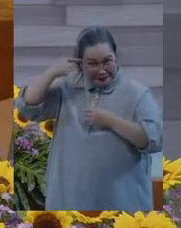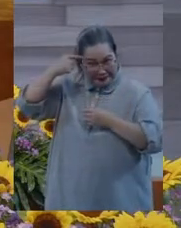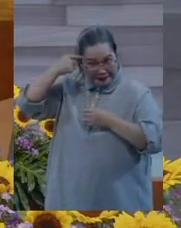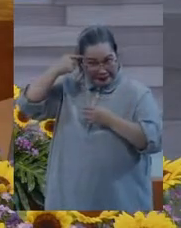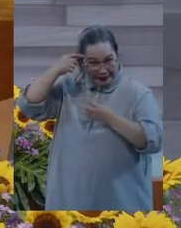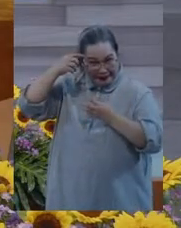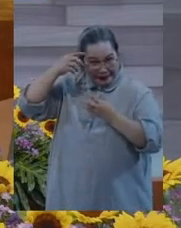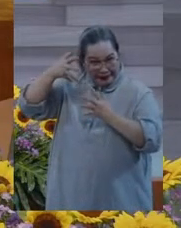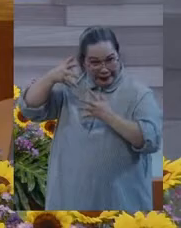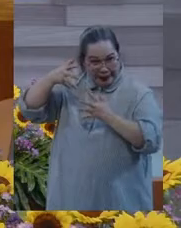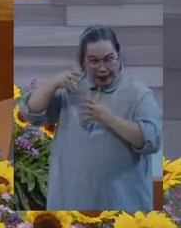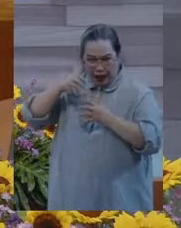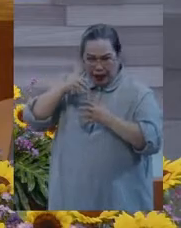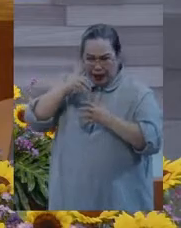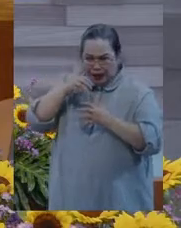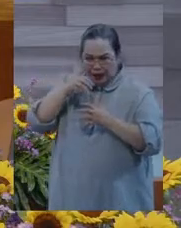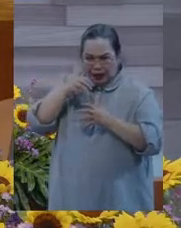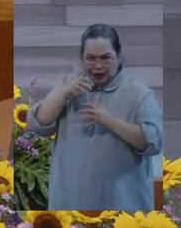Hindi po ordinaryo